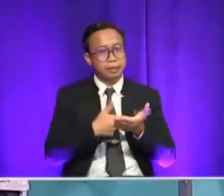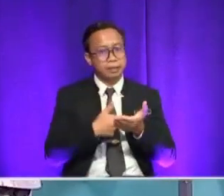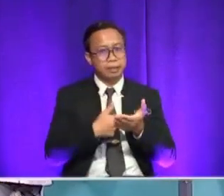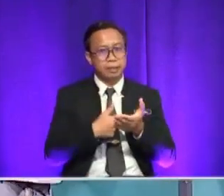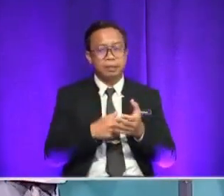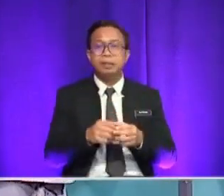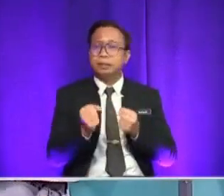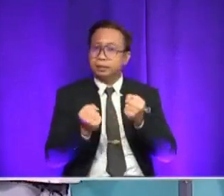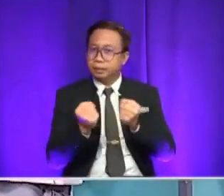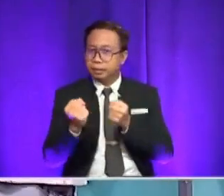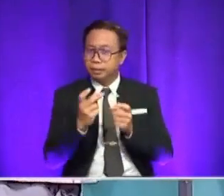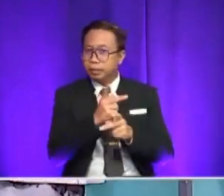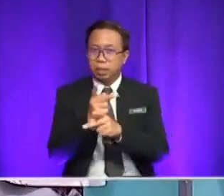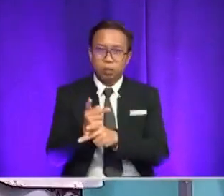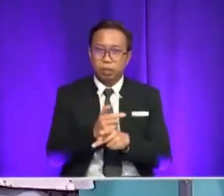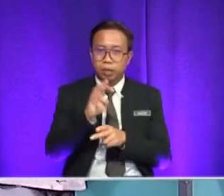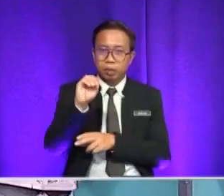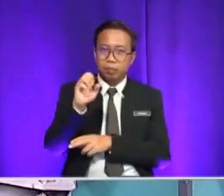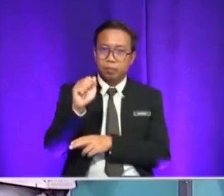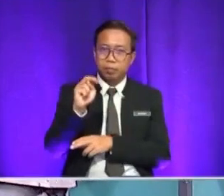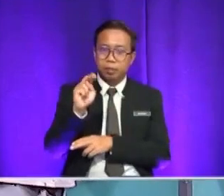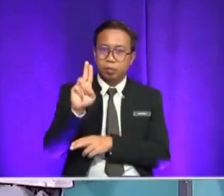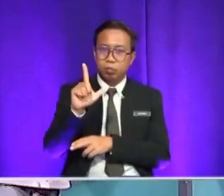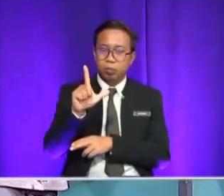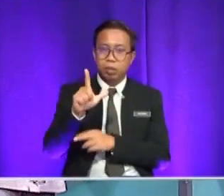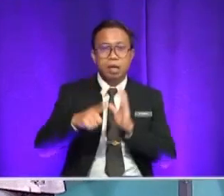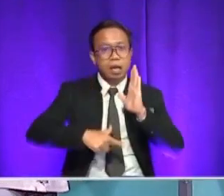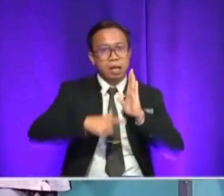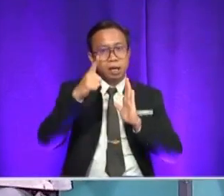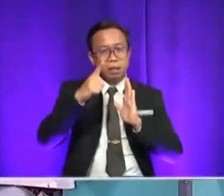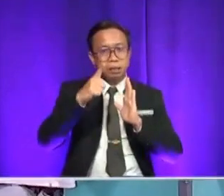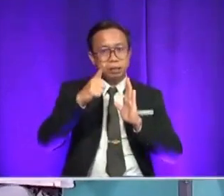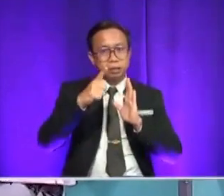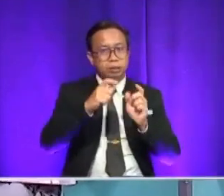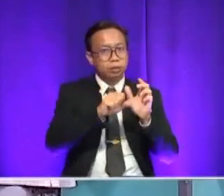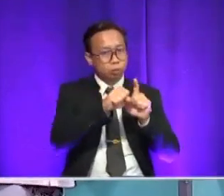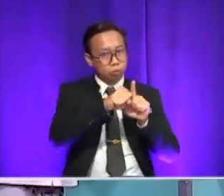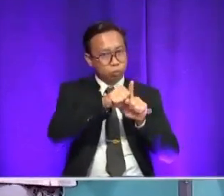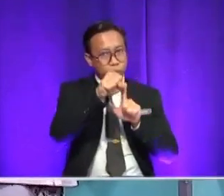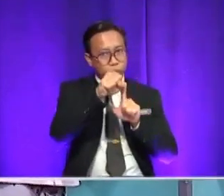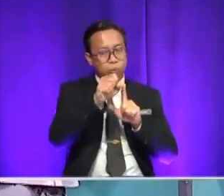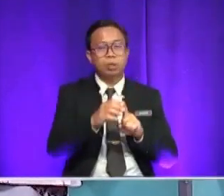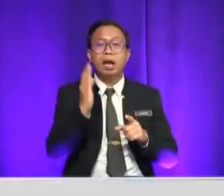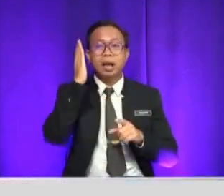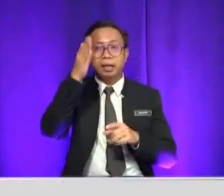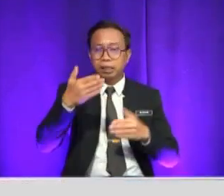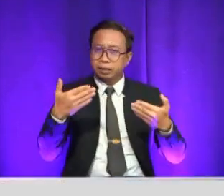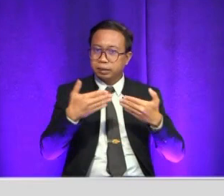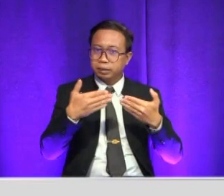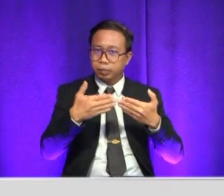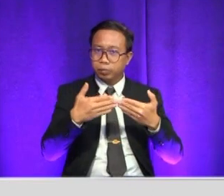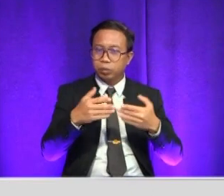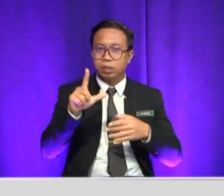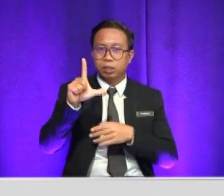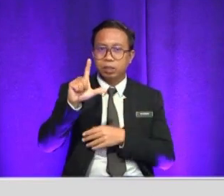sistem kawalan manual. Okey, laras suhu. Okey, laras suhu ni dia akan menyambungkan litar. Okey,